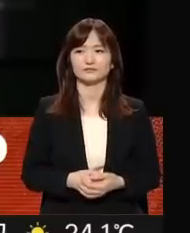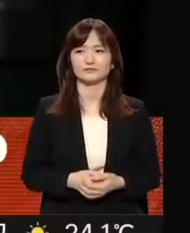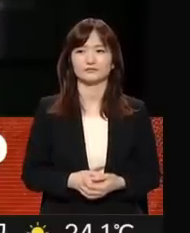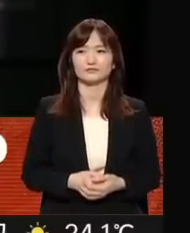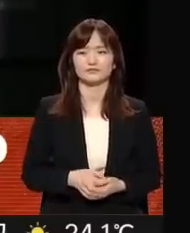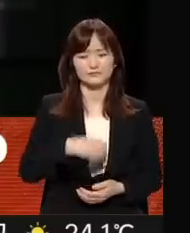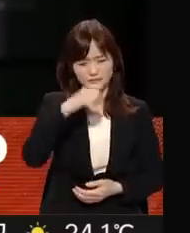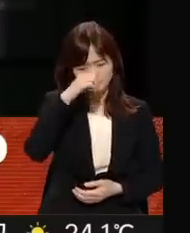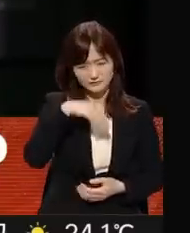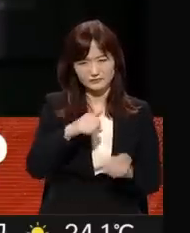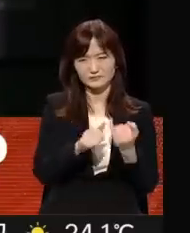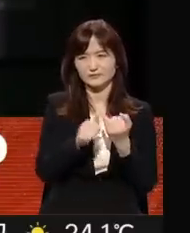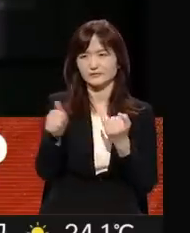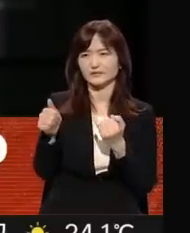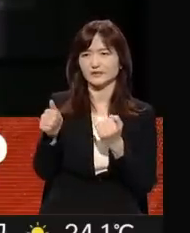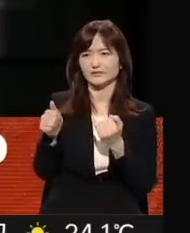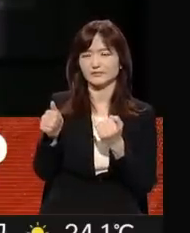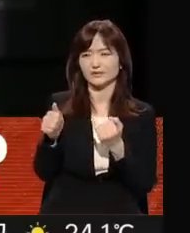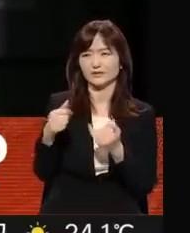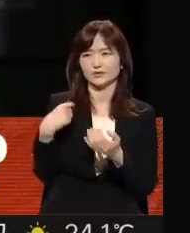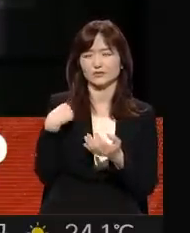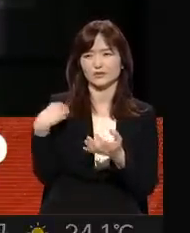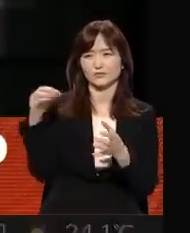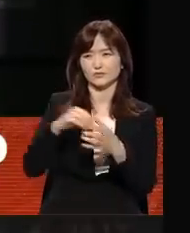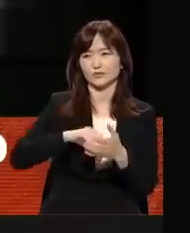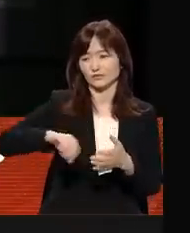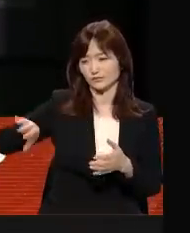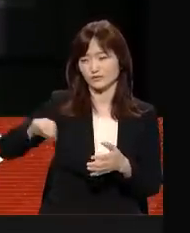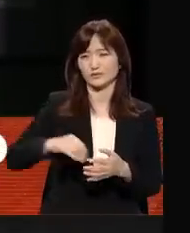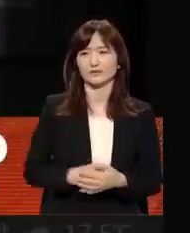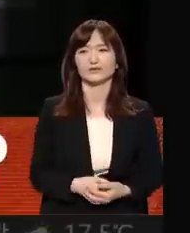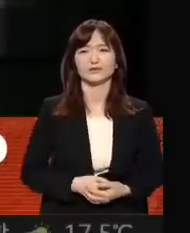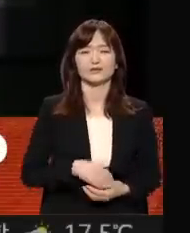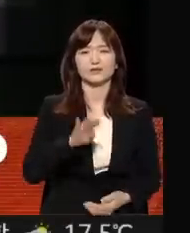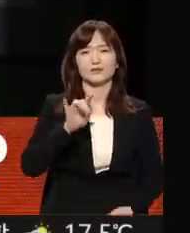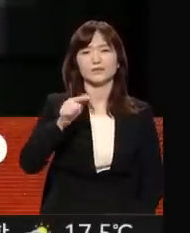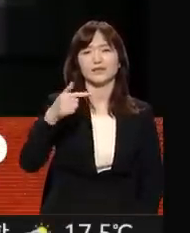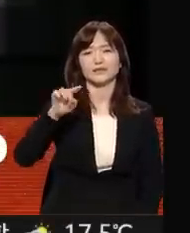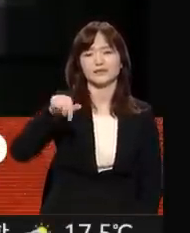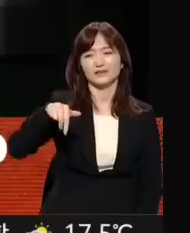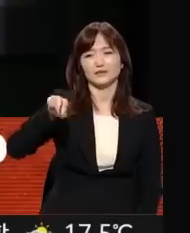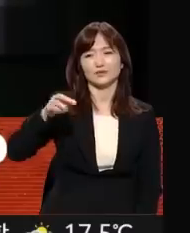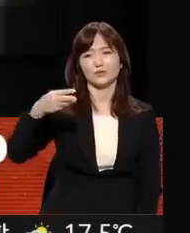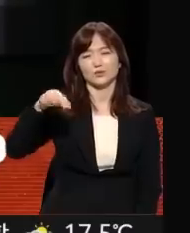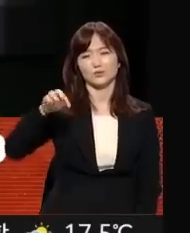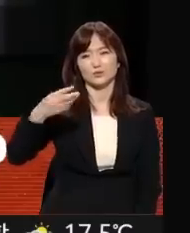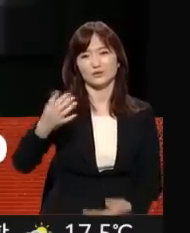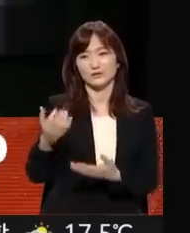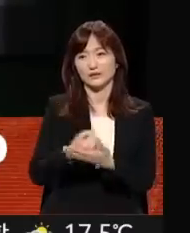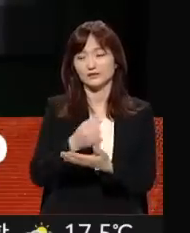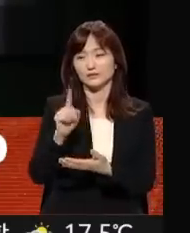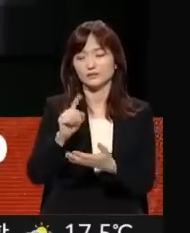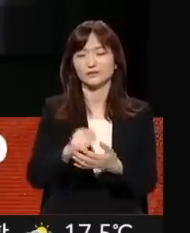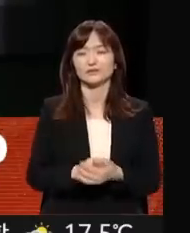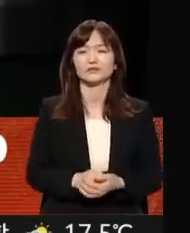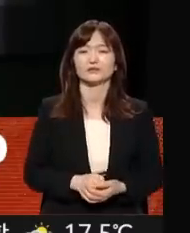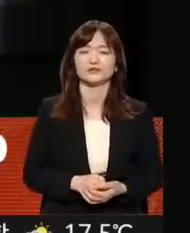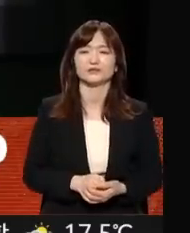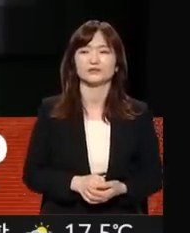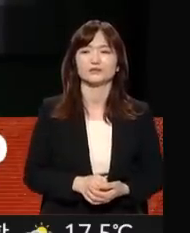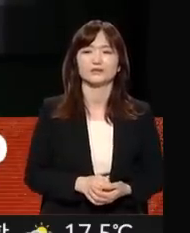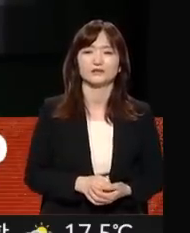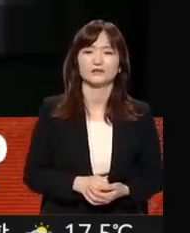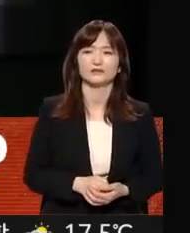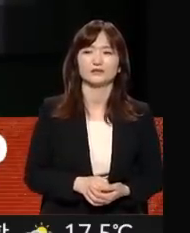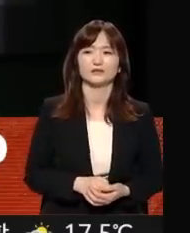강미숙님, 그냥 남편까지 싹 다 버리세요. 한종무님, 배냇저고리도 가지고 있지 왜 하셨습니다. 그런데 이런저런 해결책도 좀 주셨습니다.